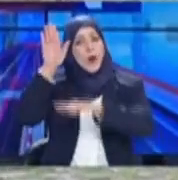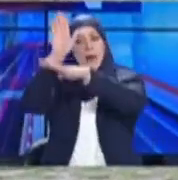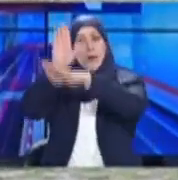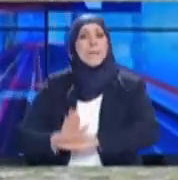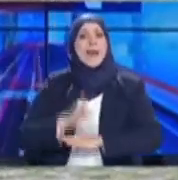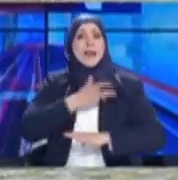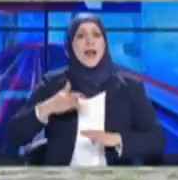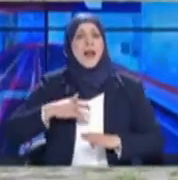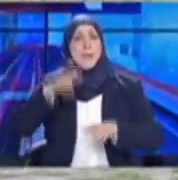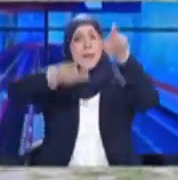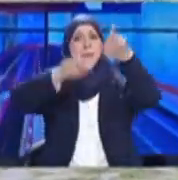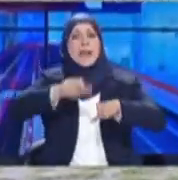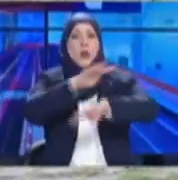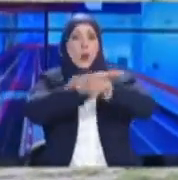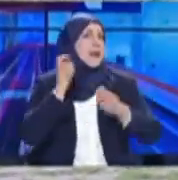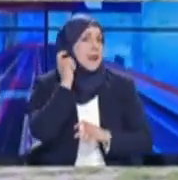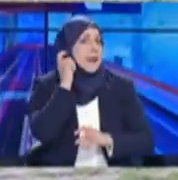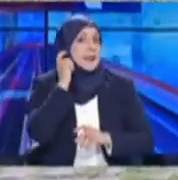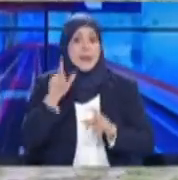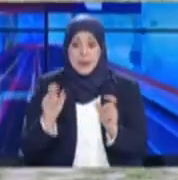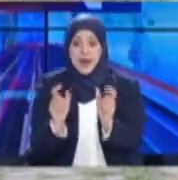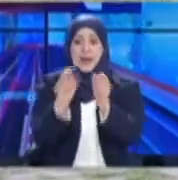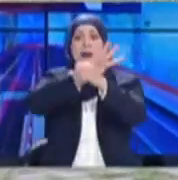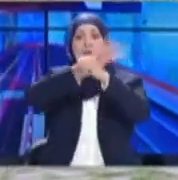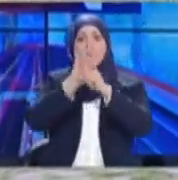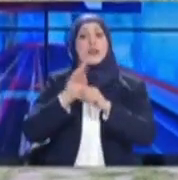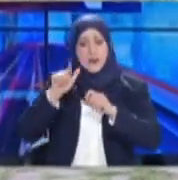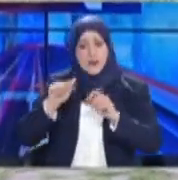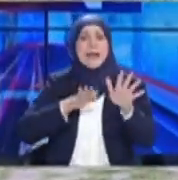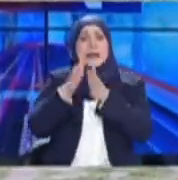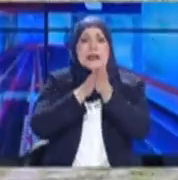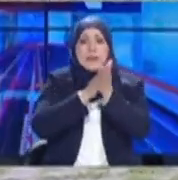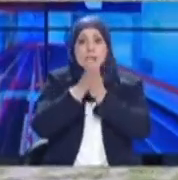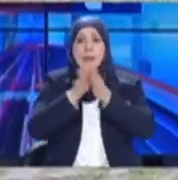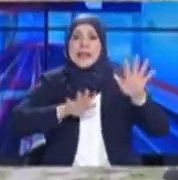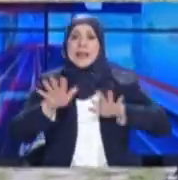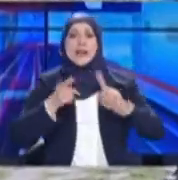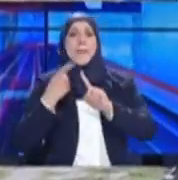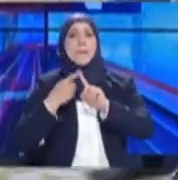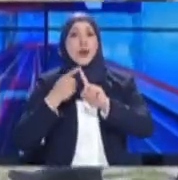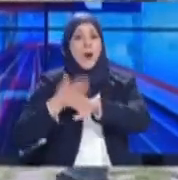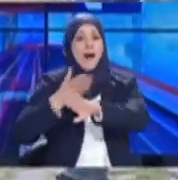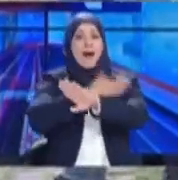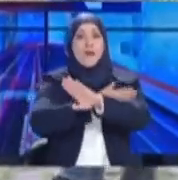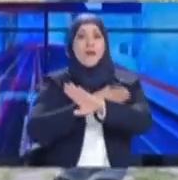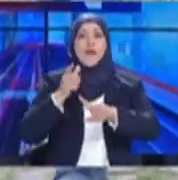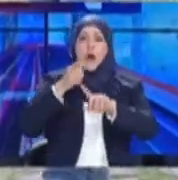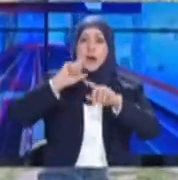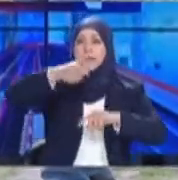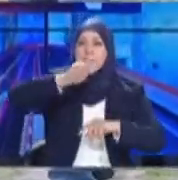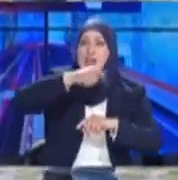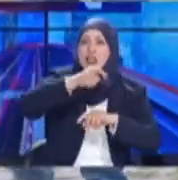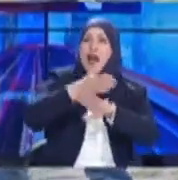اهالي ولايه الكثير من هذا الفيروس استعدادات حثيته منذ ايام وايضا منذ اشهر منذ اه